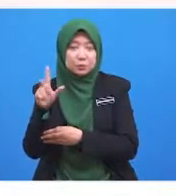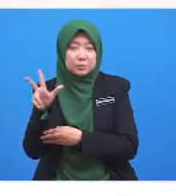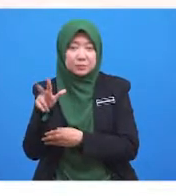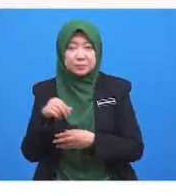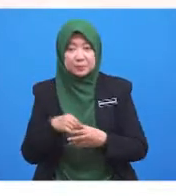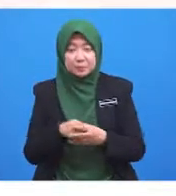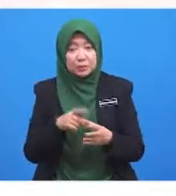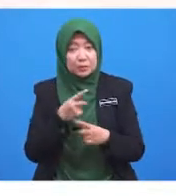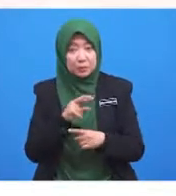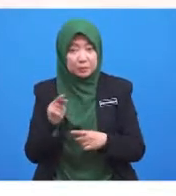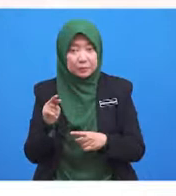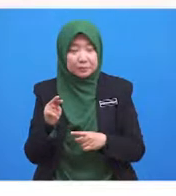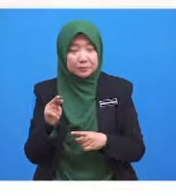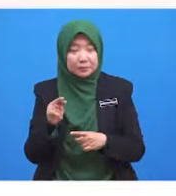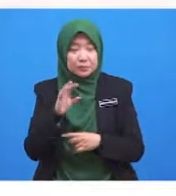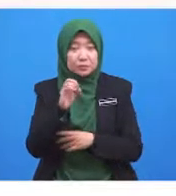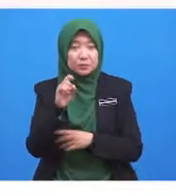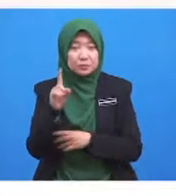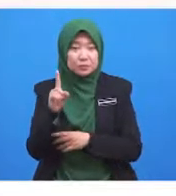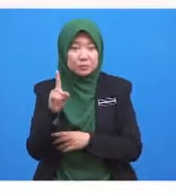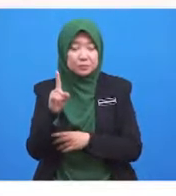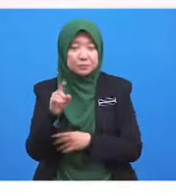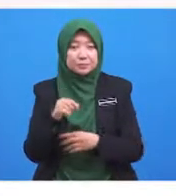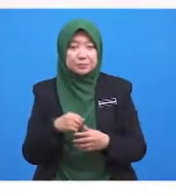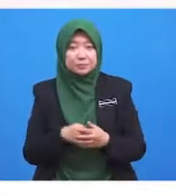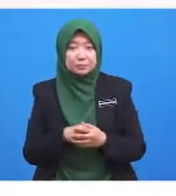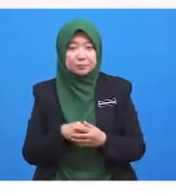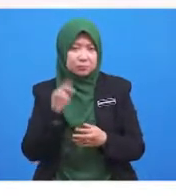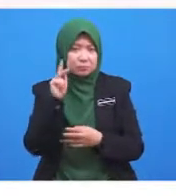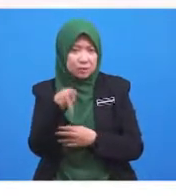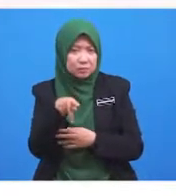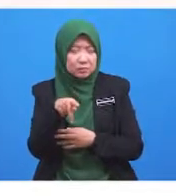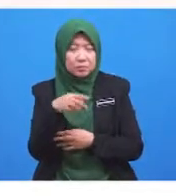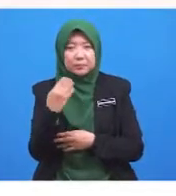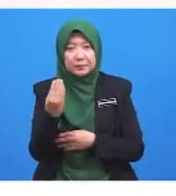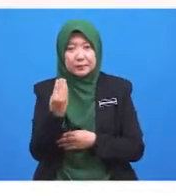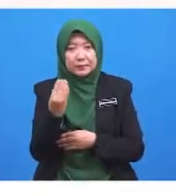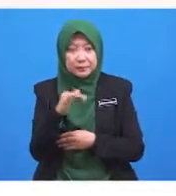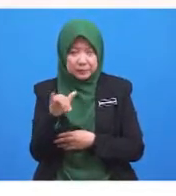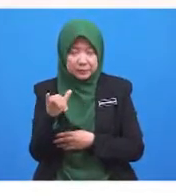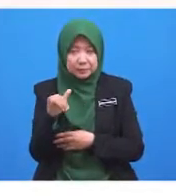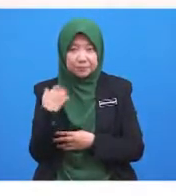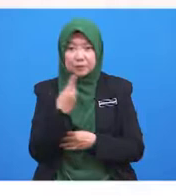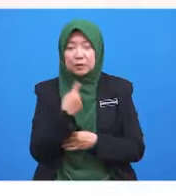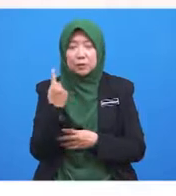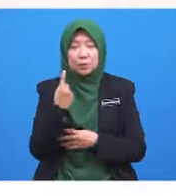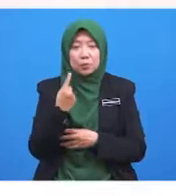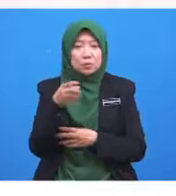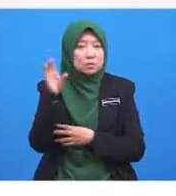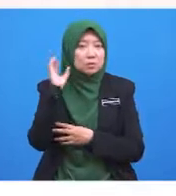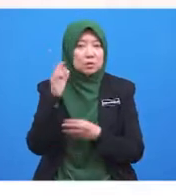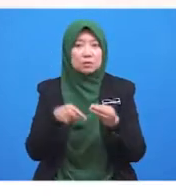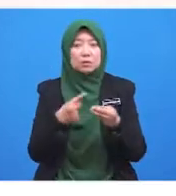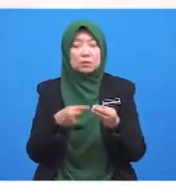MP06032013? Jawapan adalah 01. Saya pasti, kebiasaannya, kita sering mendengar